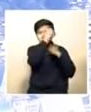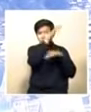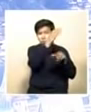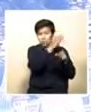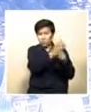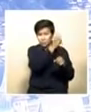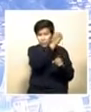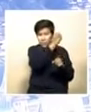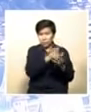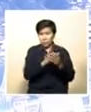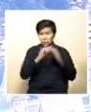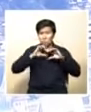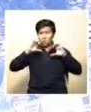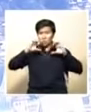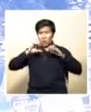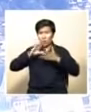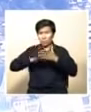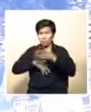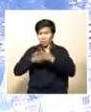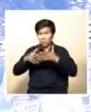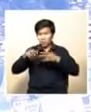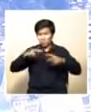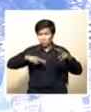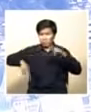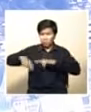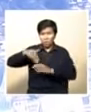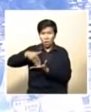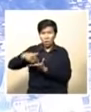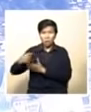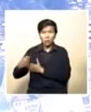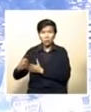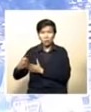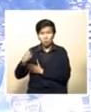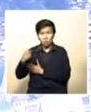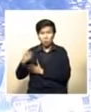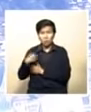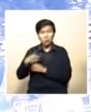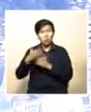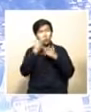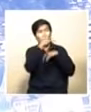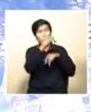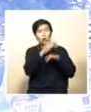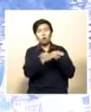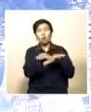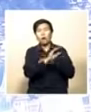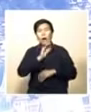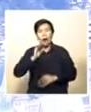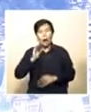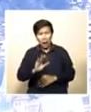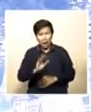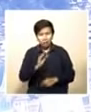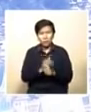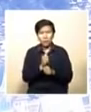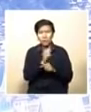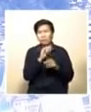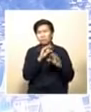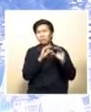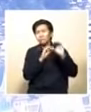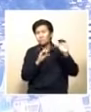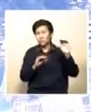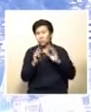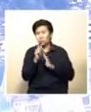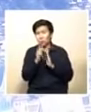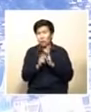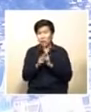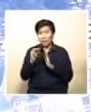ากรและกระทรวงการคลังได้ออกประกาศยกเว้นการเก็บภาษีศุลกากรนำเข้าสำ